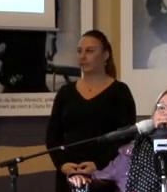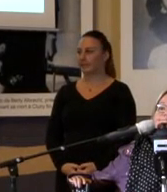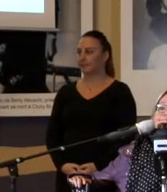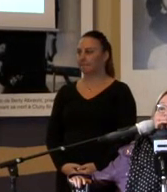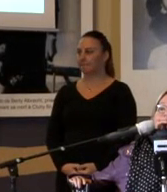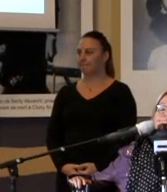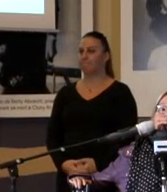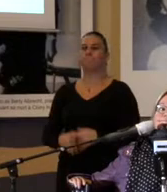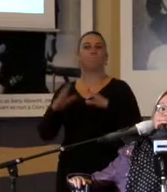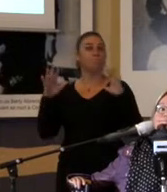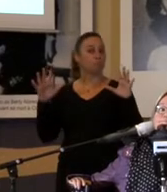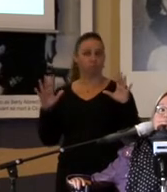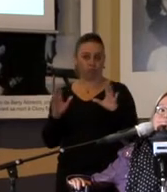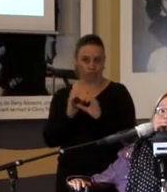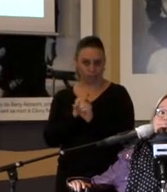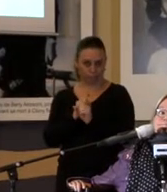Bon.